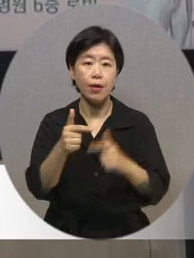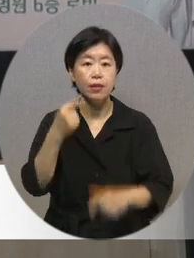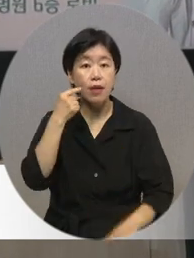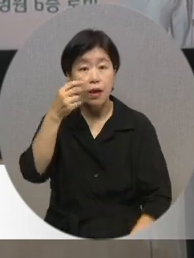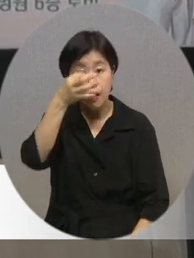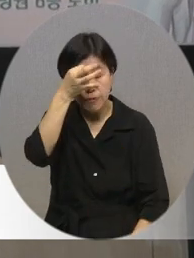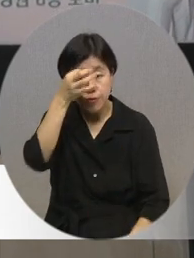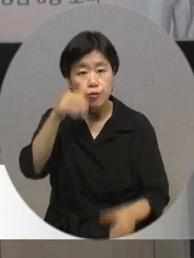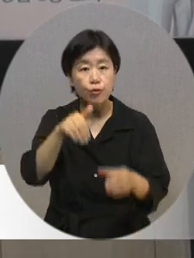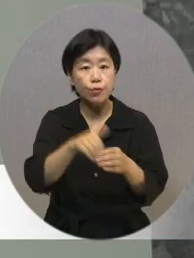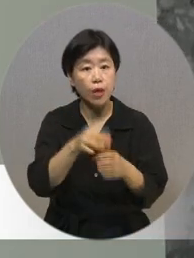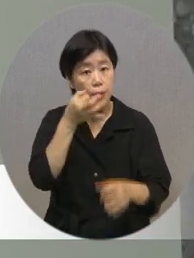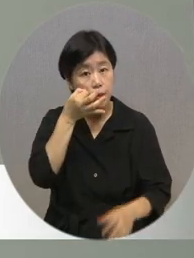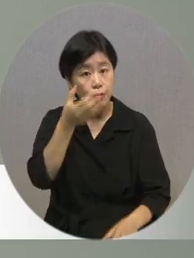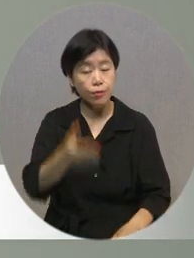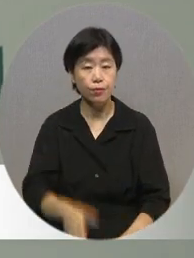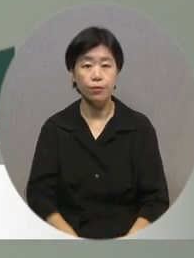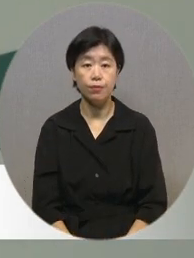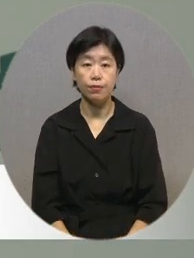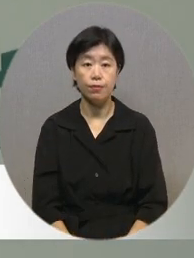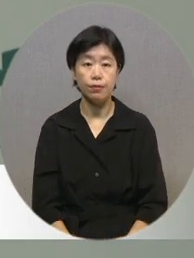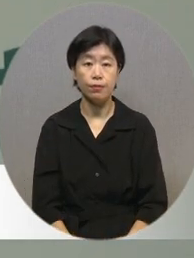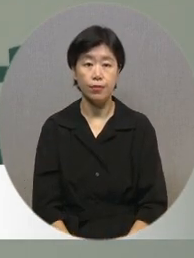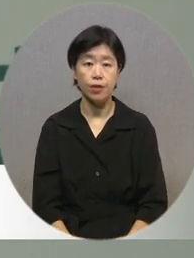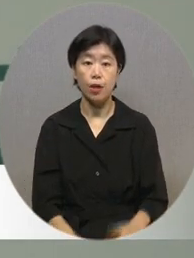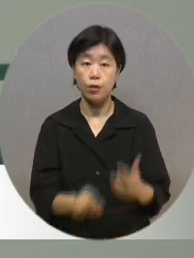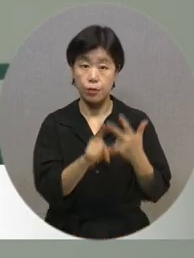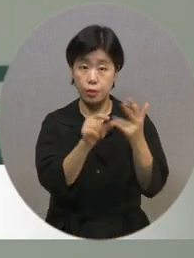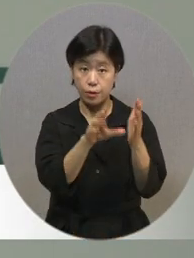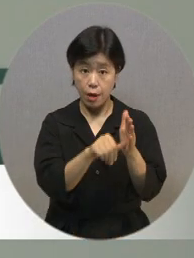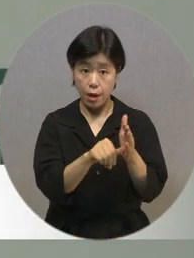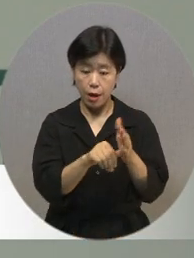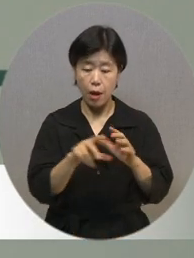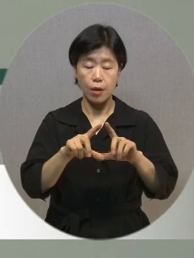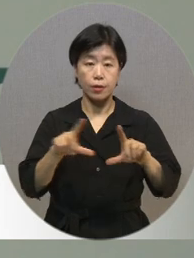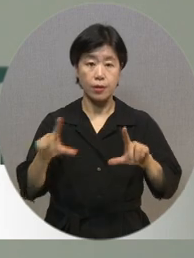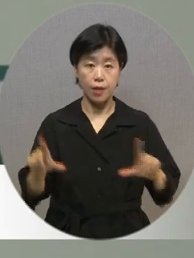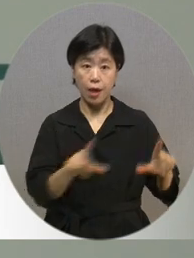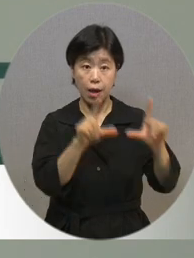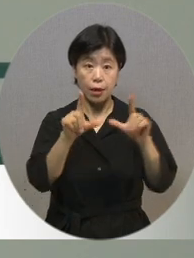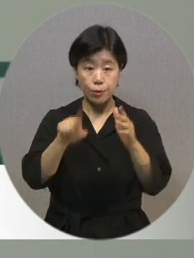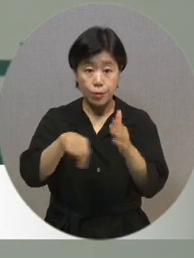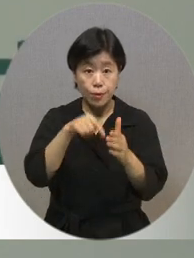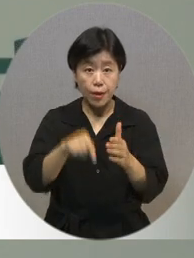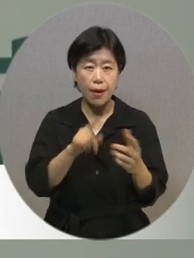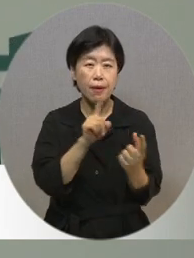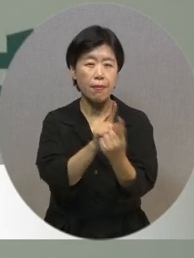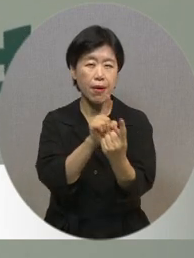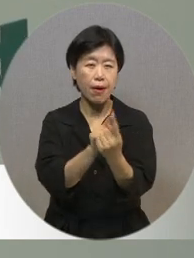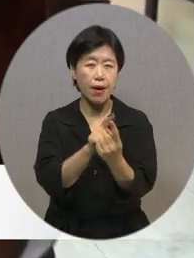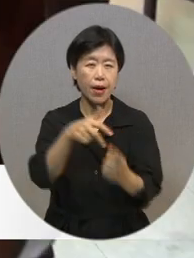시민들을 찾아 나섰습니다. 지난 7월에는 일상에서 만나는 재즈 배달부가